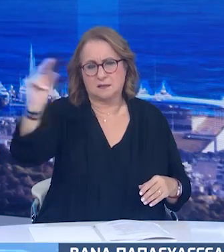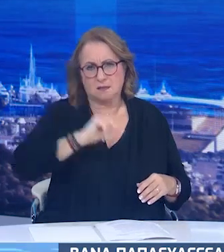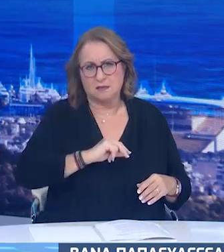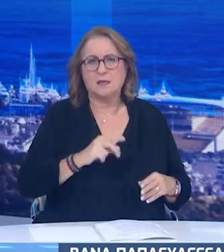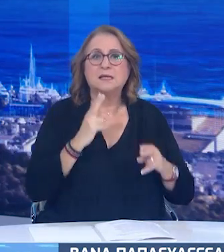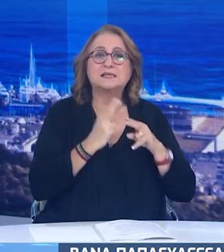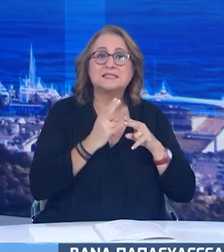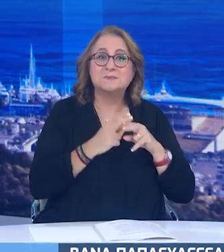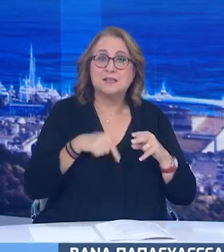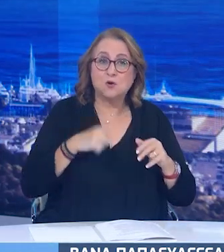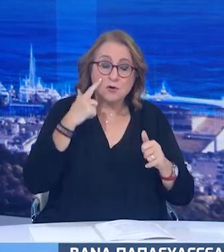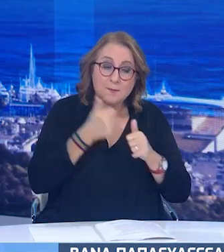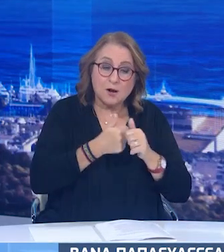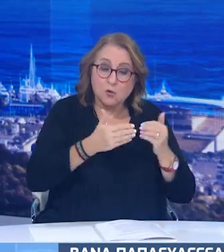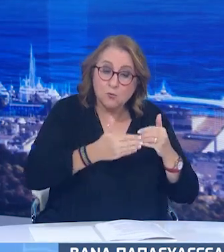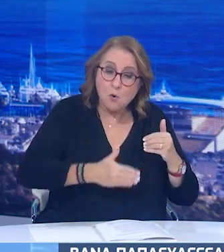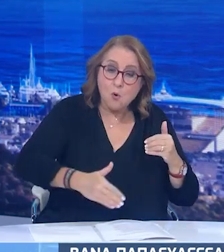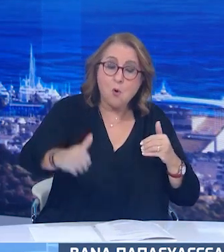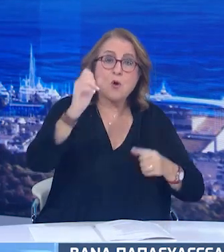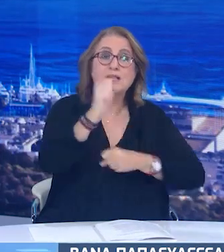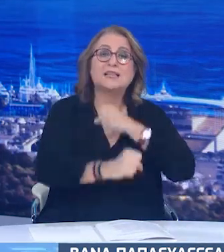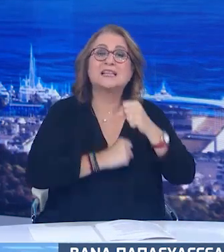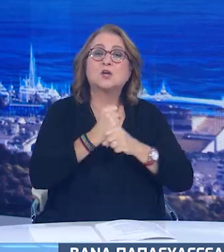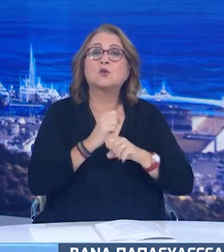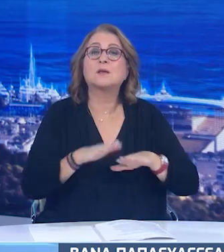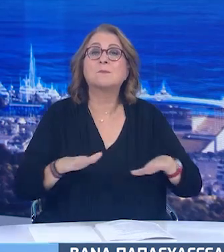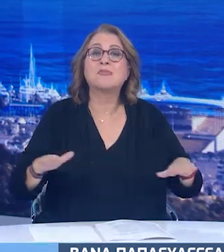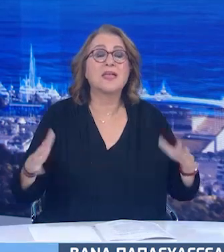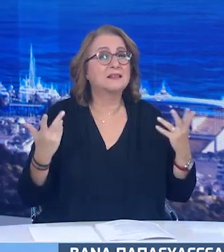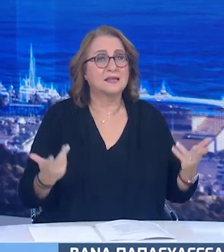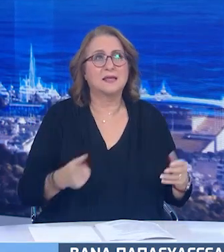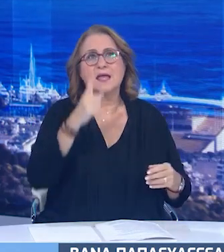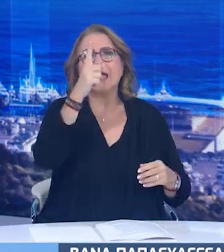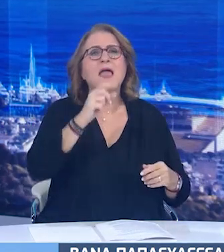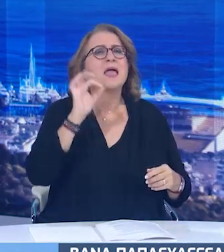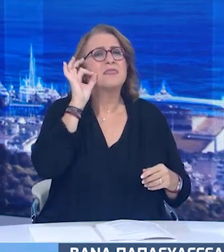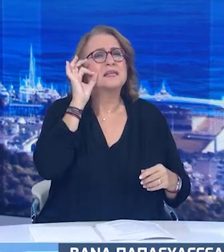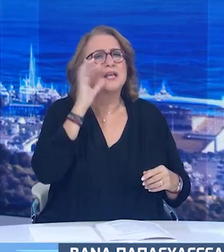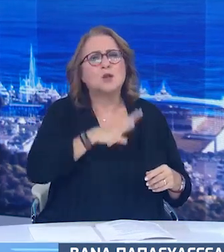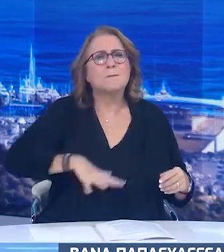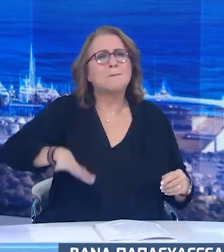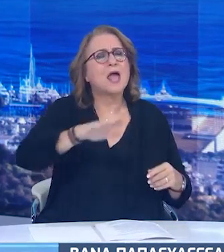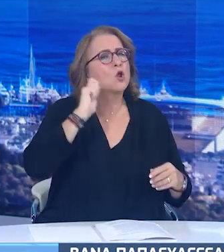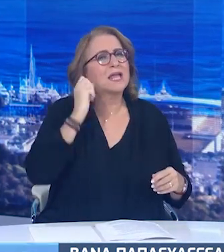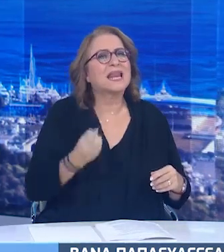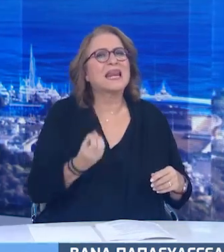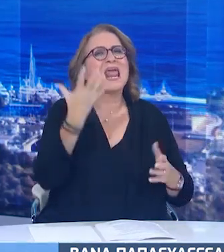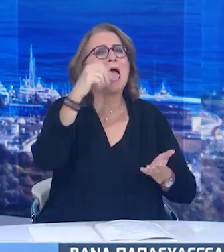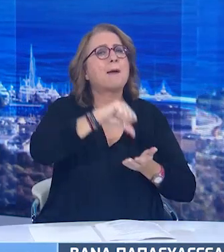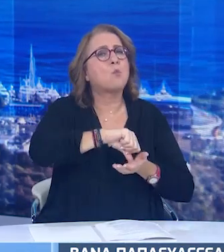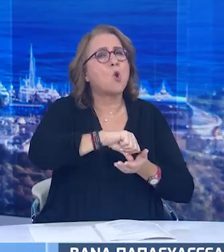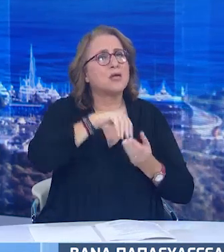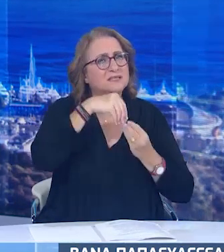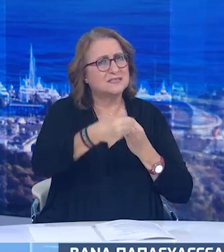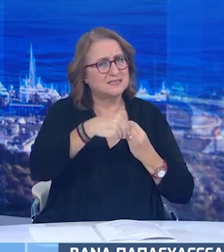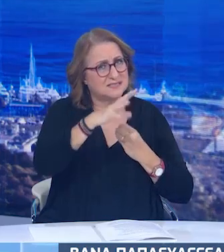επόμενες εβδομάδες, αλλά καθ' όλη τη διάρκεια της σχολικής χρονιάς. Στη Νέα Πόλη Θεσσαλονίκης, 2 τμήματα ενός δημοτικού σχολείου έκλεισαν λόγω μεγάλου